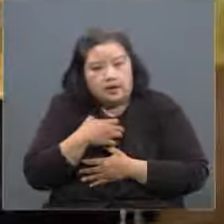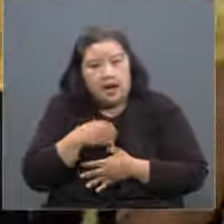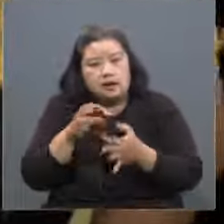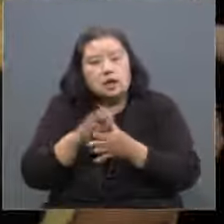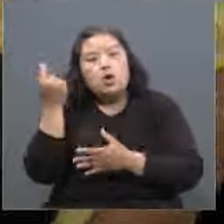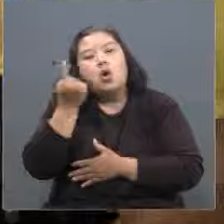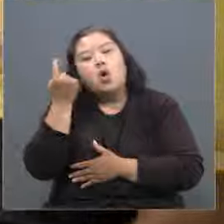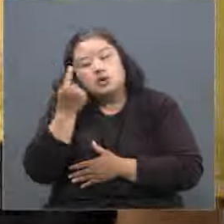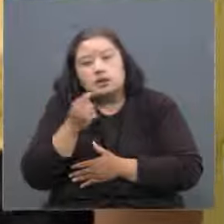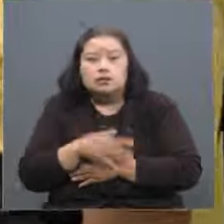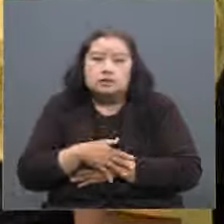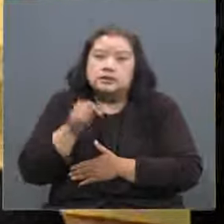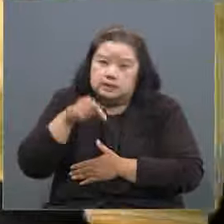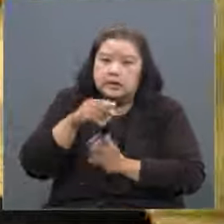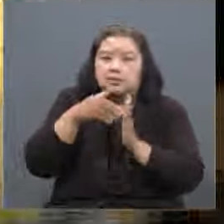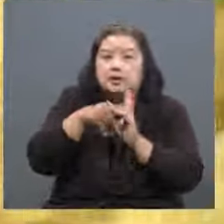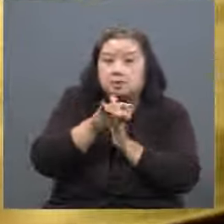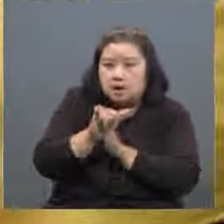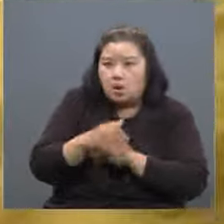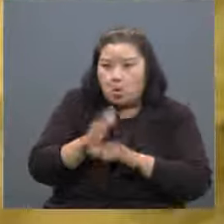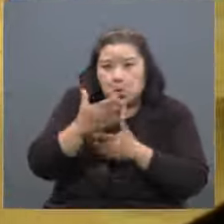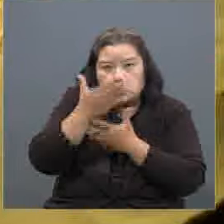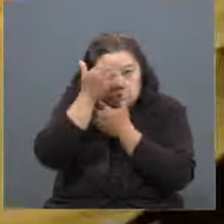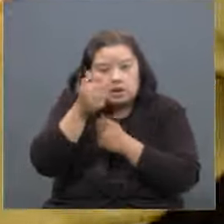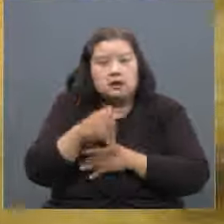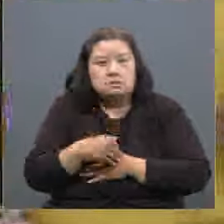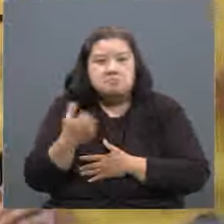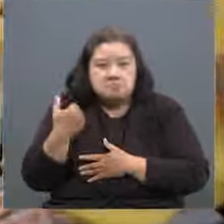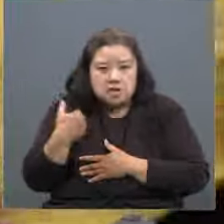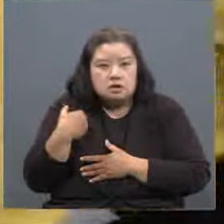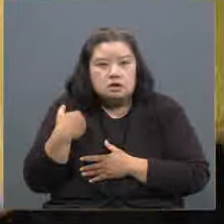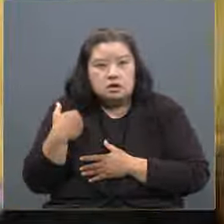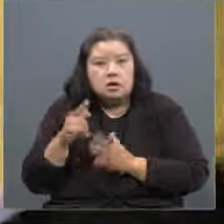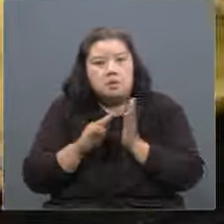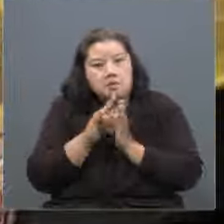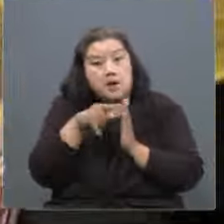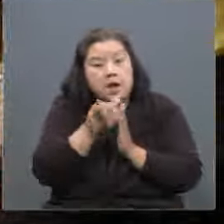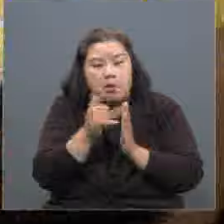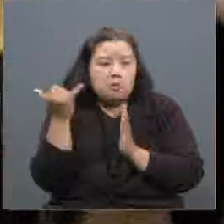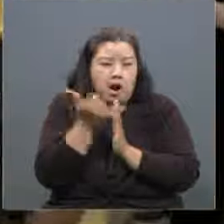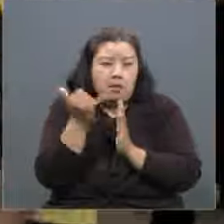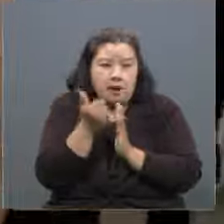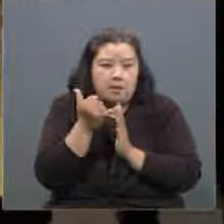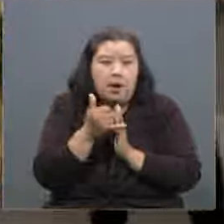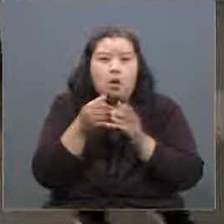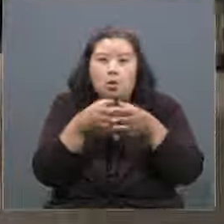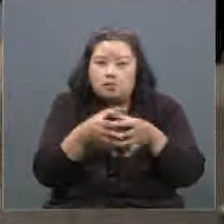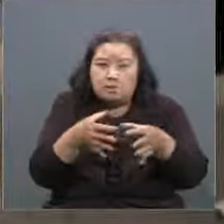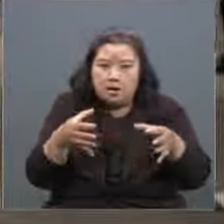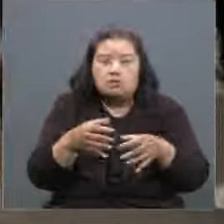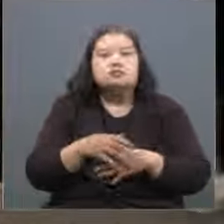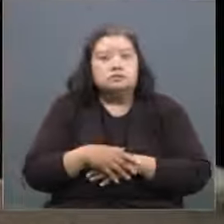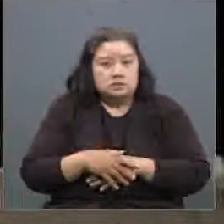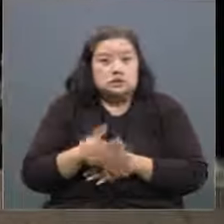ที่ยวเมืองพะเยาได้รับความนิยมจากเมืองรองก็จะกลายเป็นเมืองหลักนะคะนอกเหนือจาก